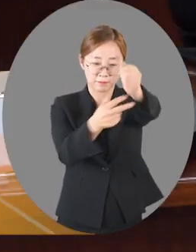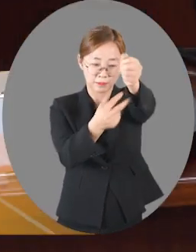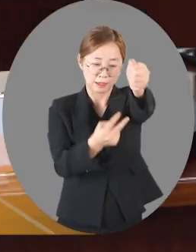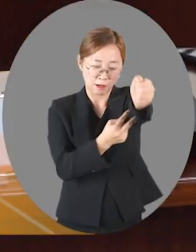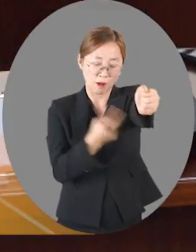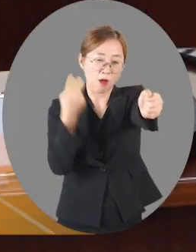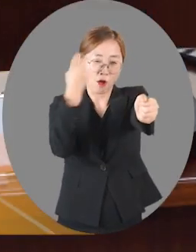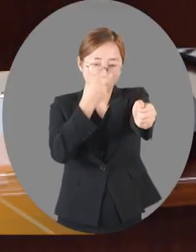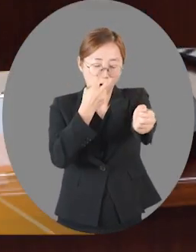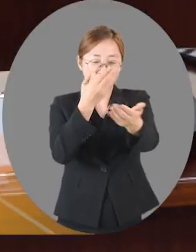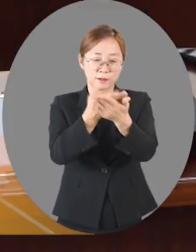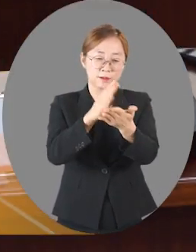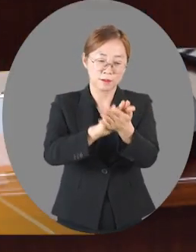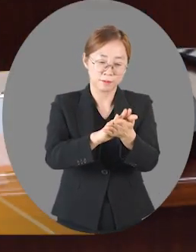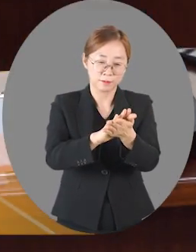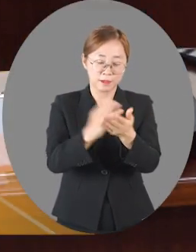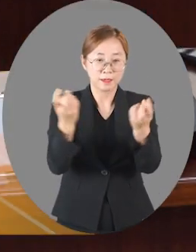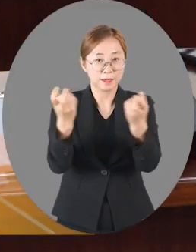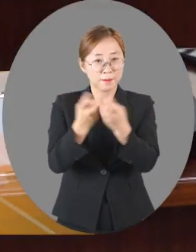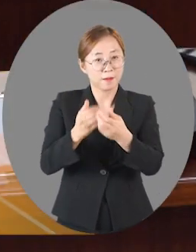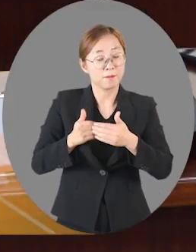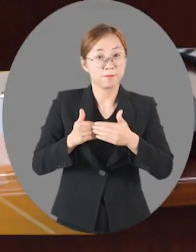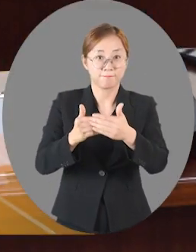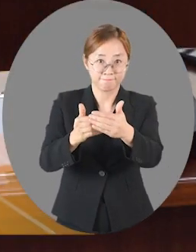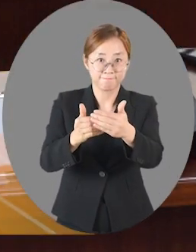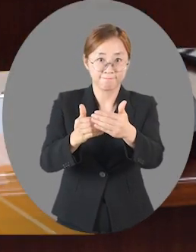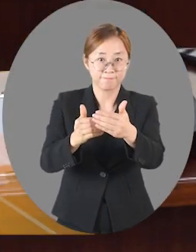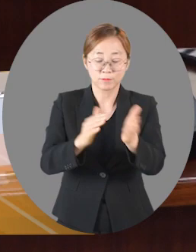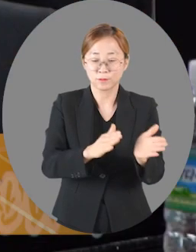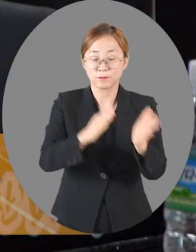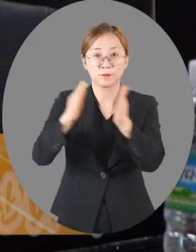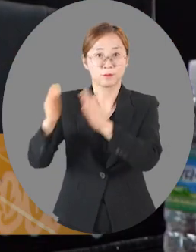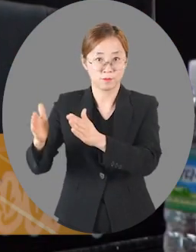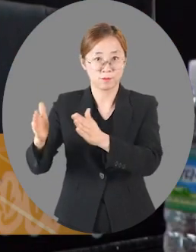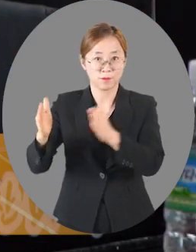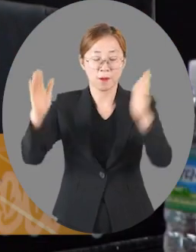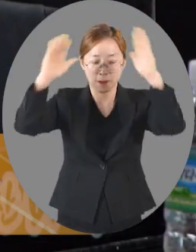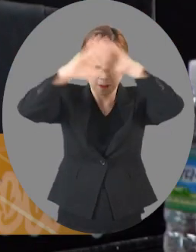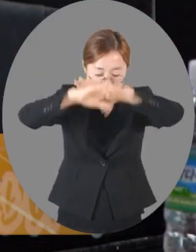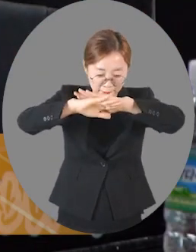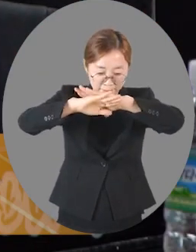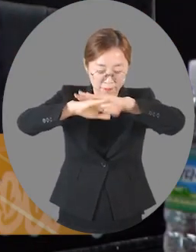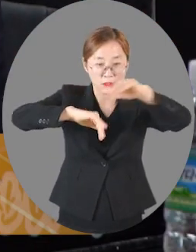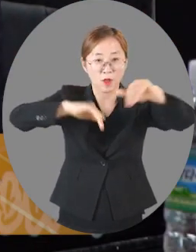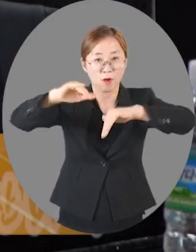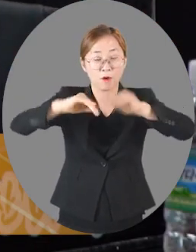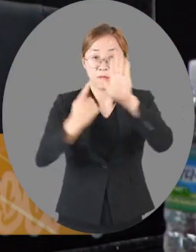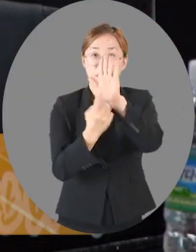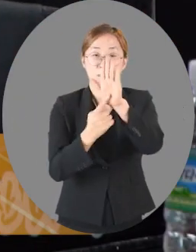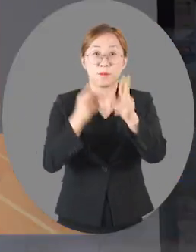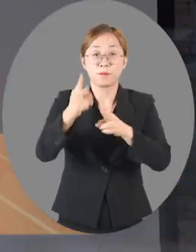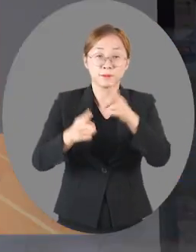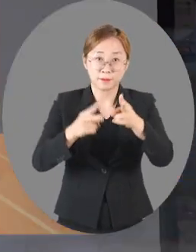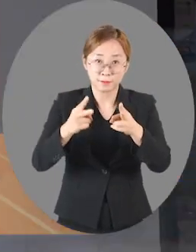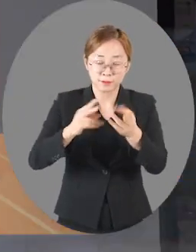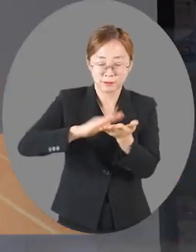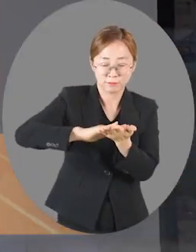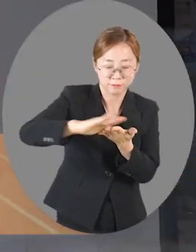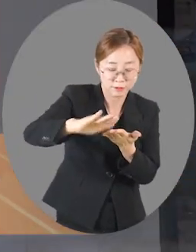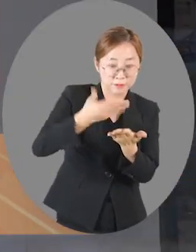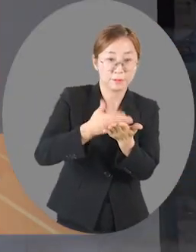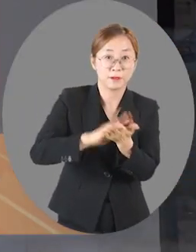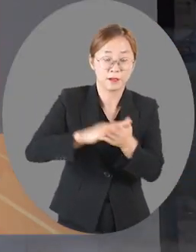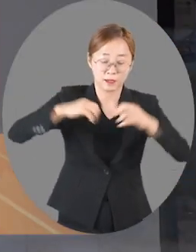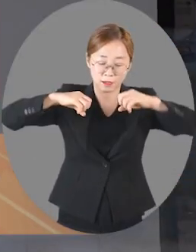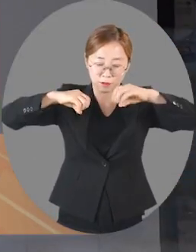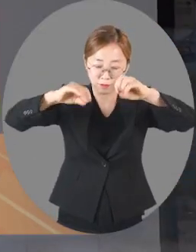교량 정비, 주변 정비 등에 대한 보고가 진행됐고 공주야행 골목길 활성화 사업은 가로정비 및